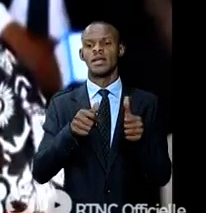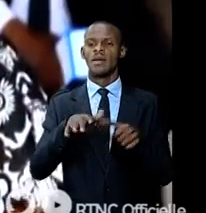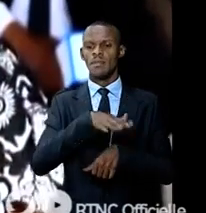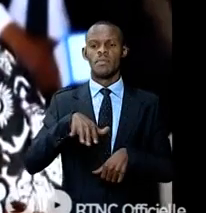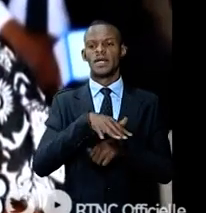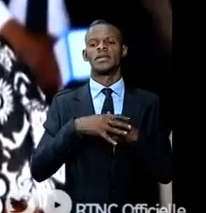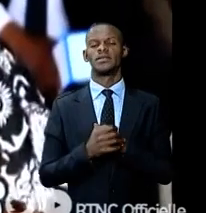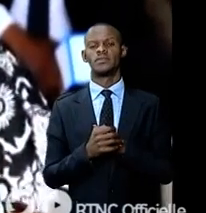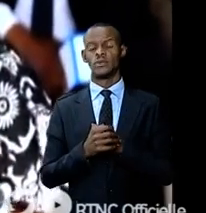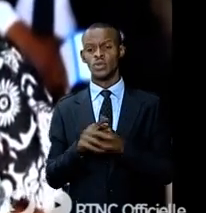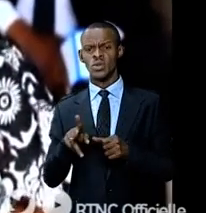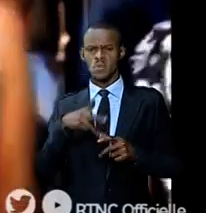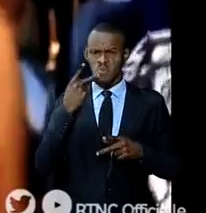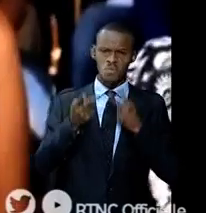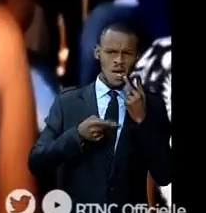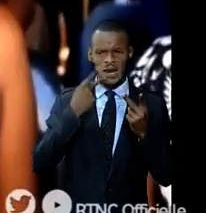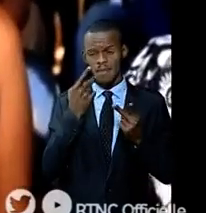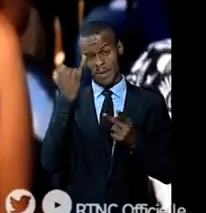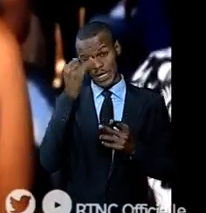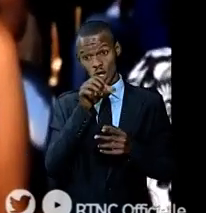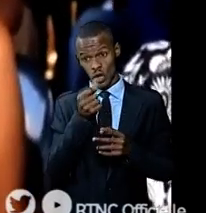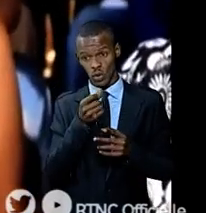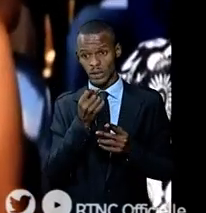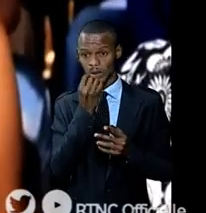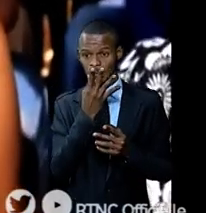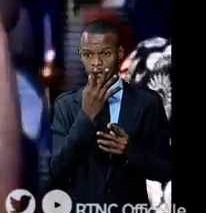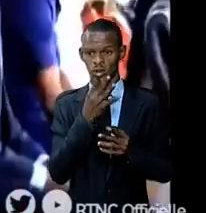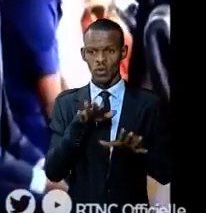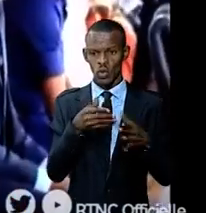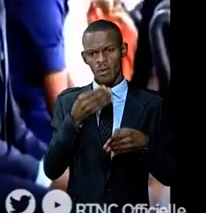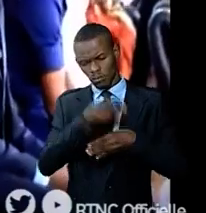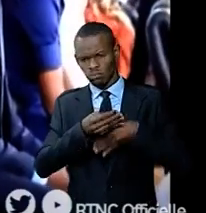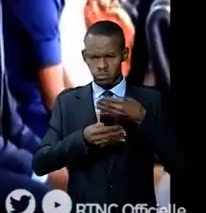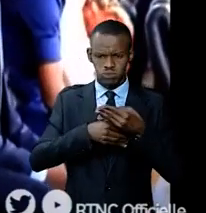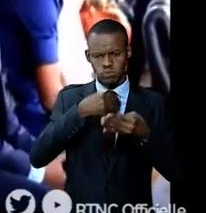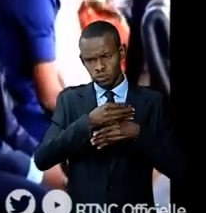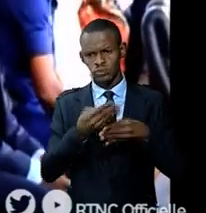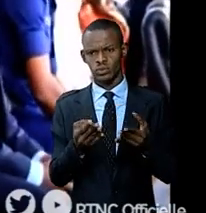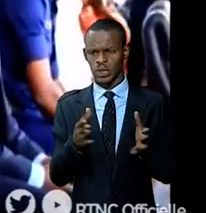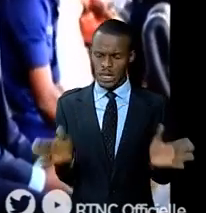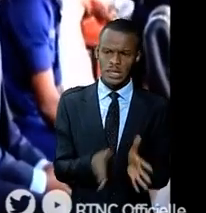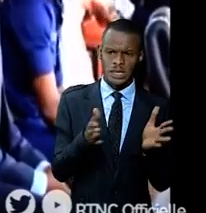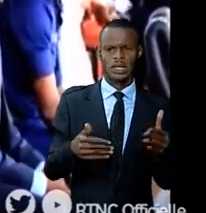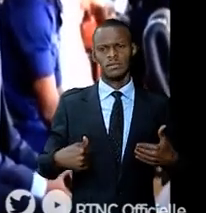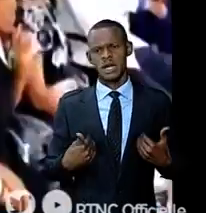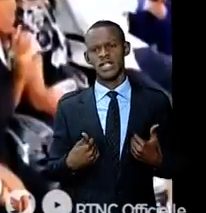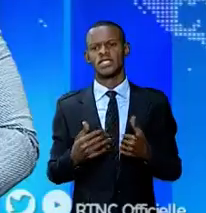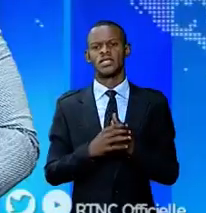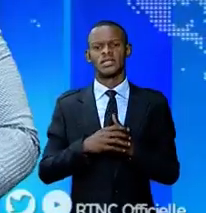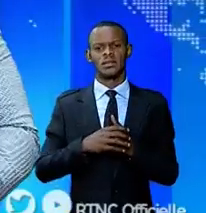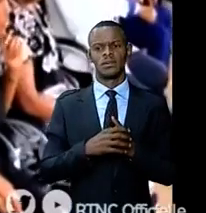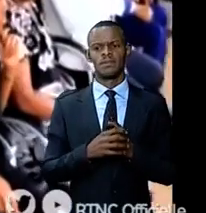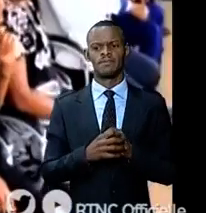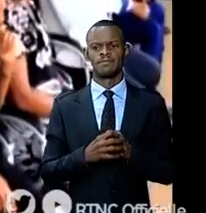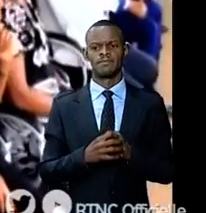Plusieurs autres sujets n'ont pas été oubliés, notamment le développement des infrastructures, l'encadrement des jeunes à venir de demain. Un